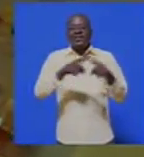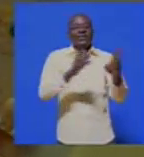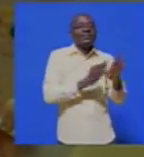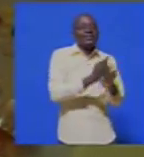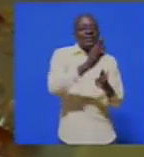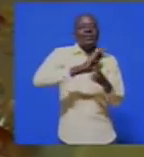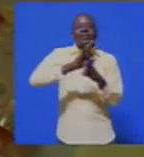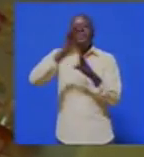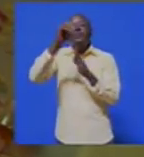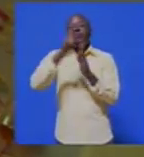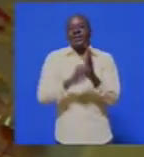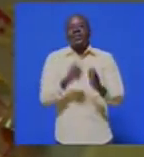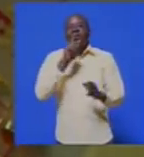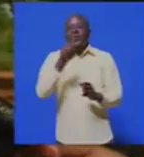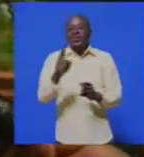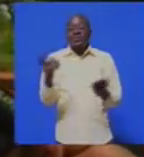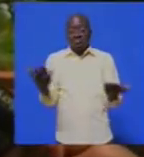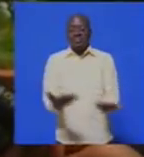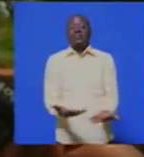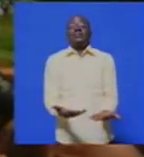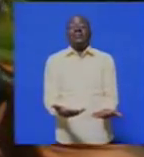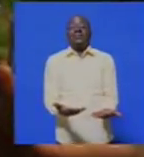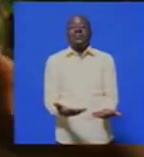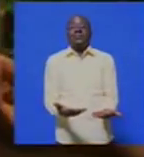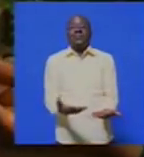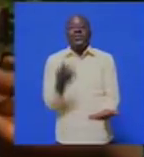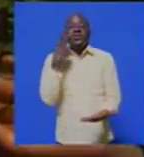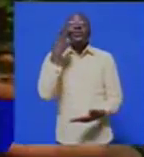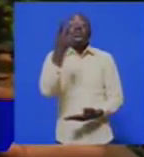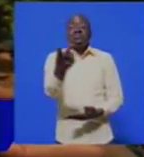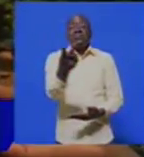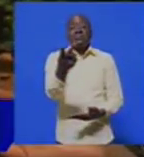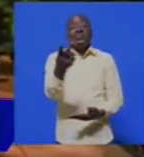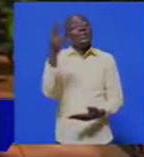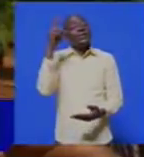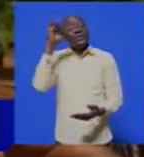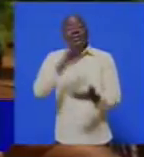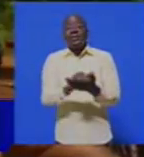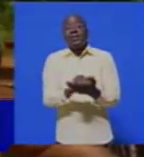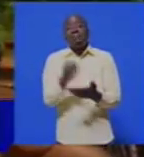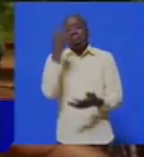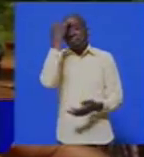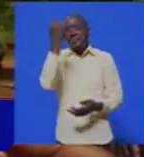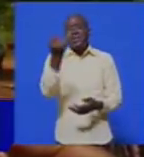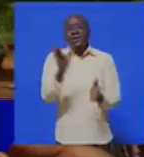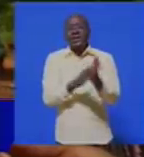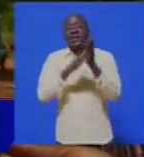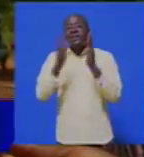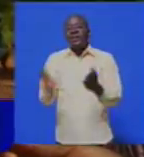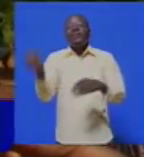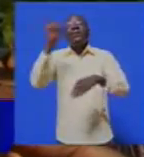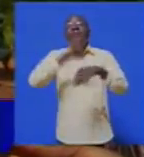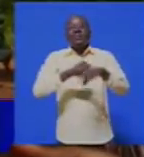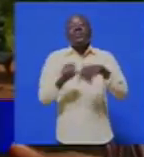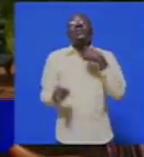formation sont exposés ici. Derrière moi que vous voyez, c'est les initiatives des élèves. Ils ont implanté pour dire que non,